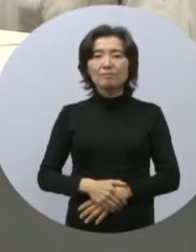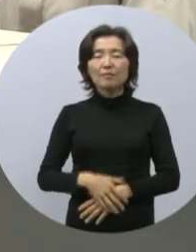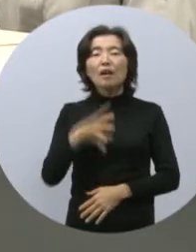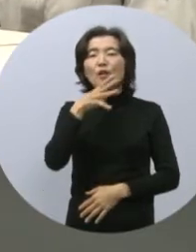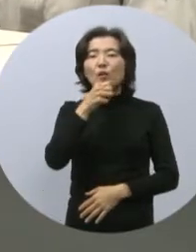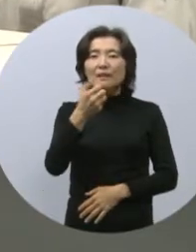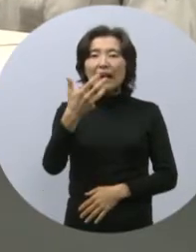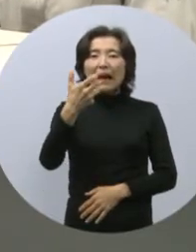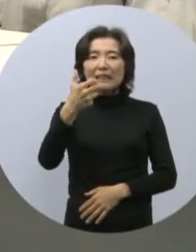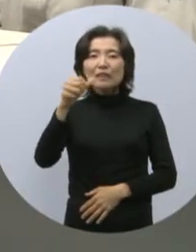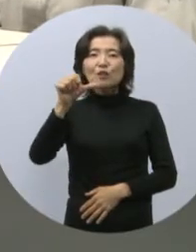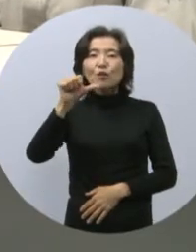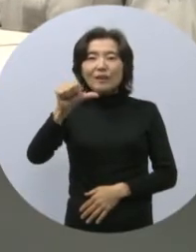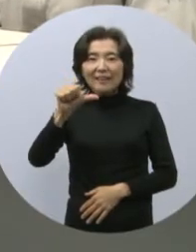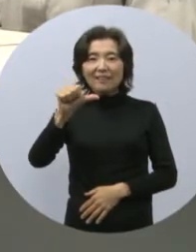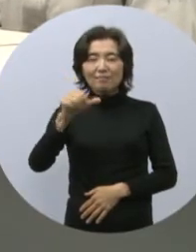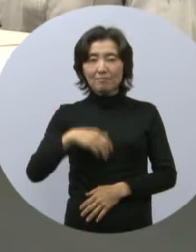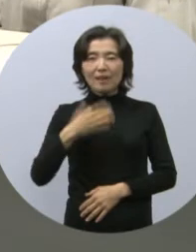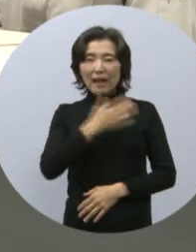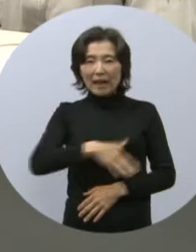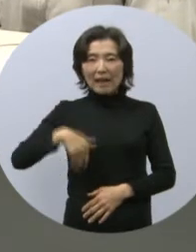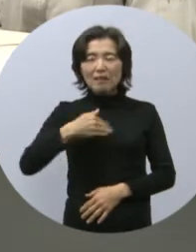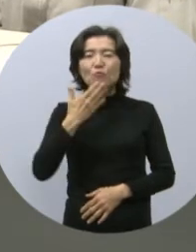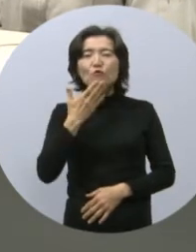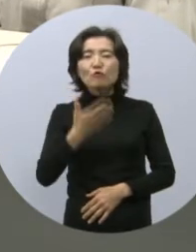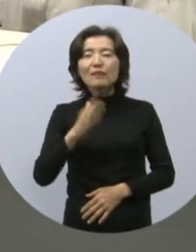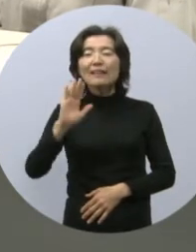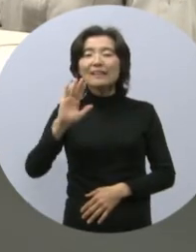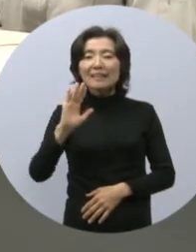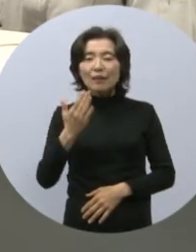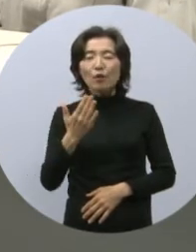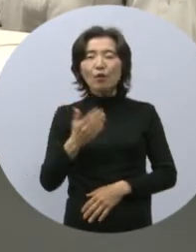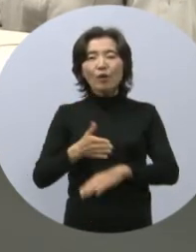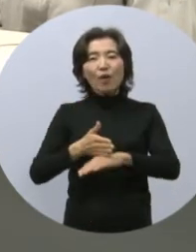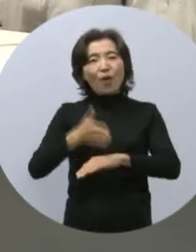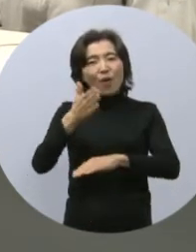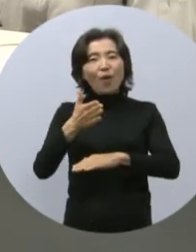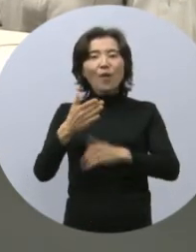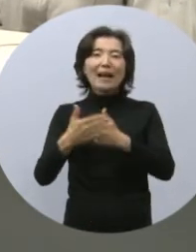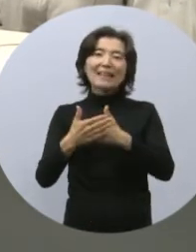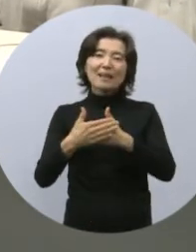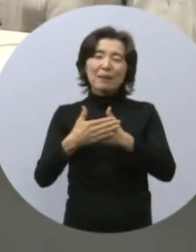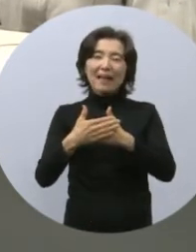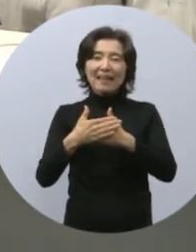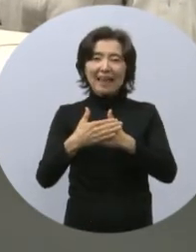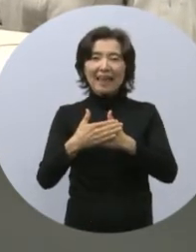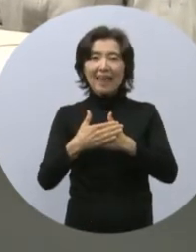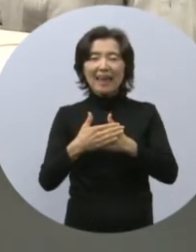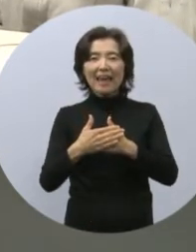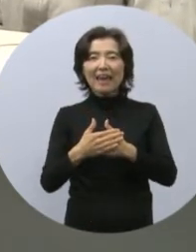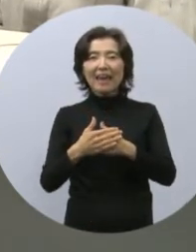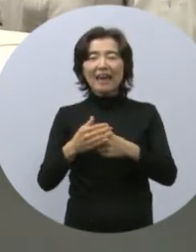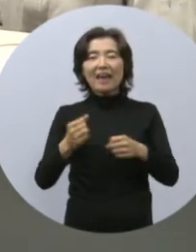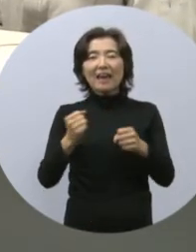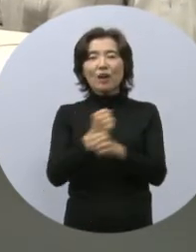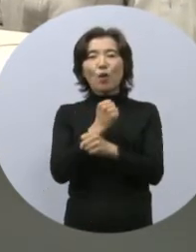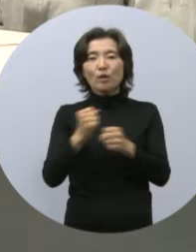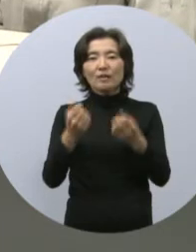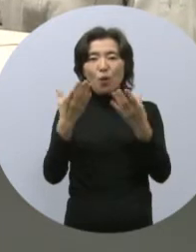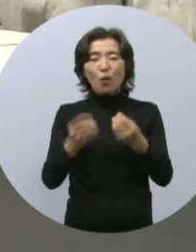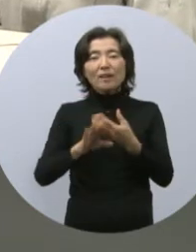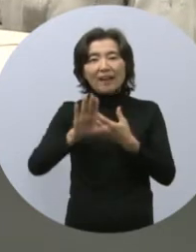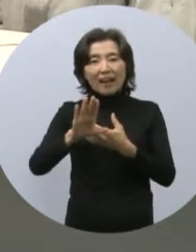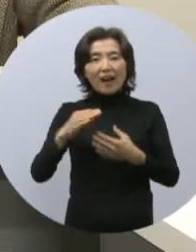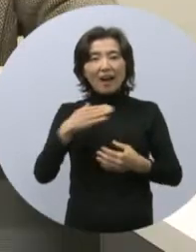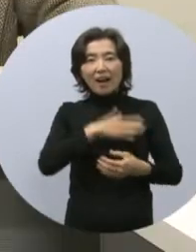85歳になりますしね、体も不自由なんですが、おかげさまで耐震工事をしてからなんか元気にな